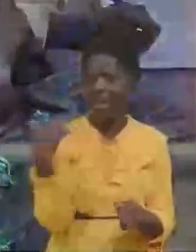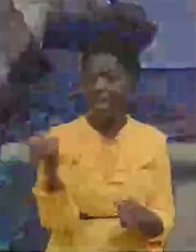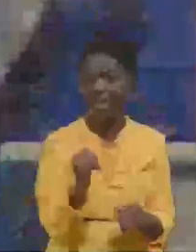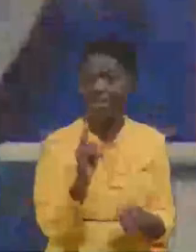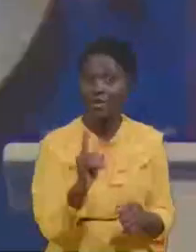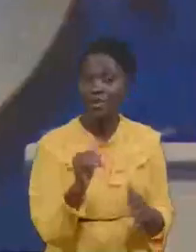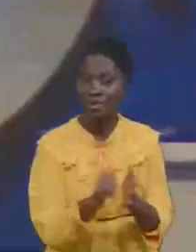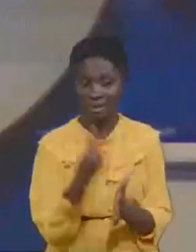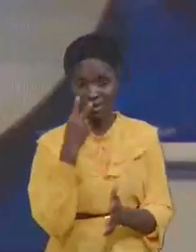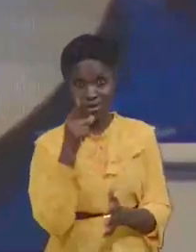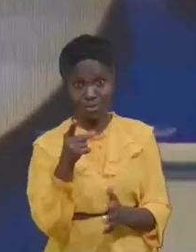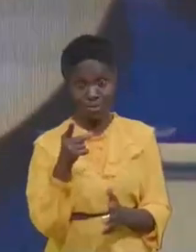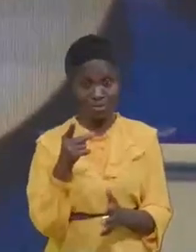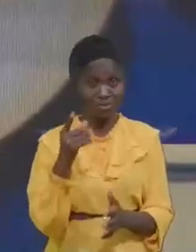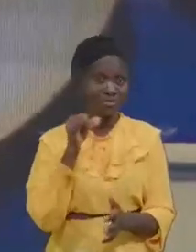votre apparence.